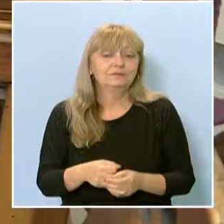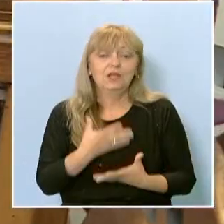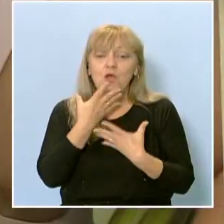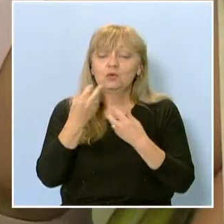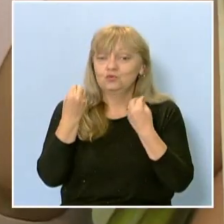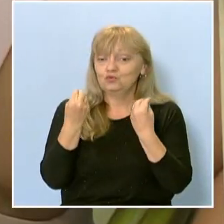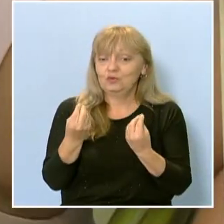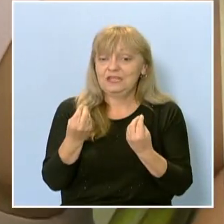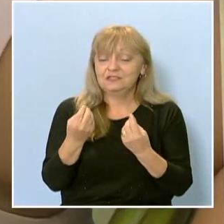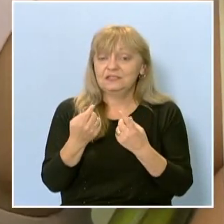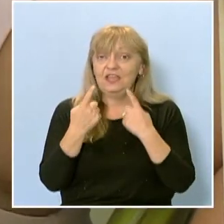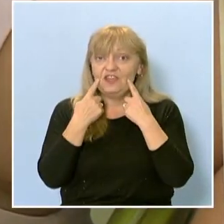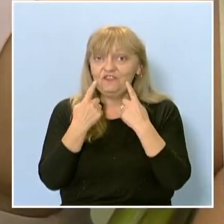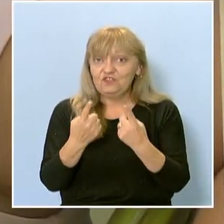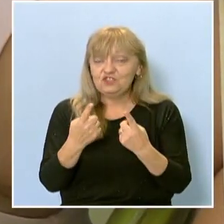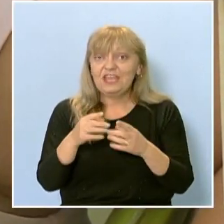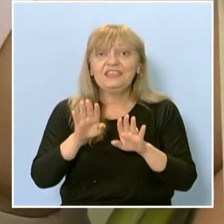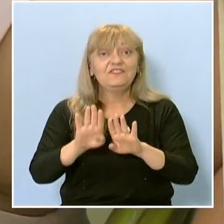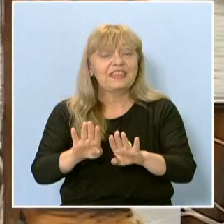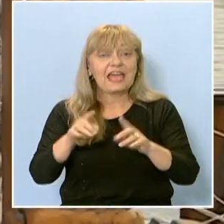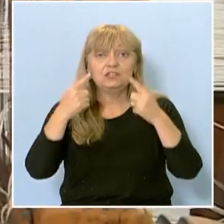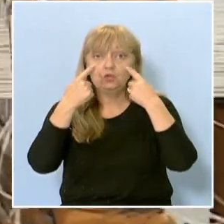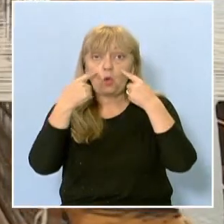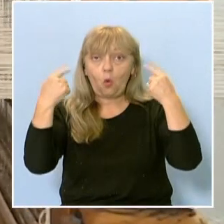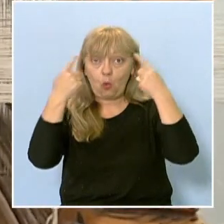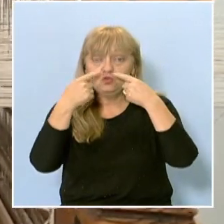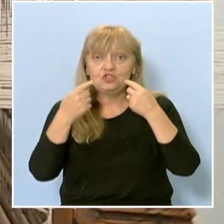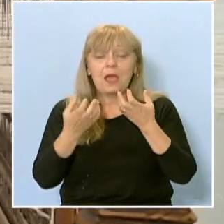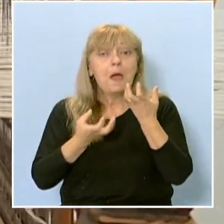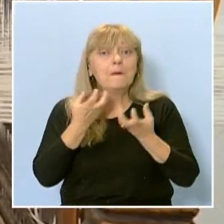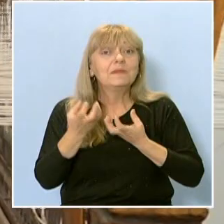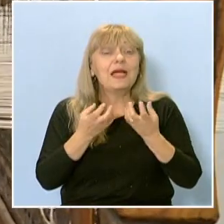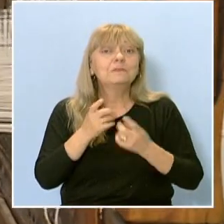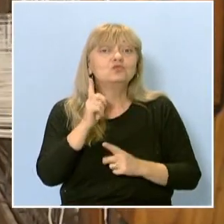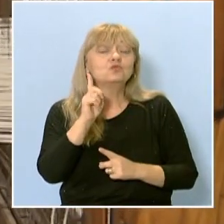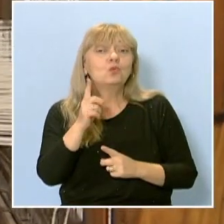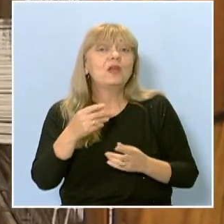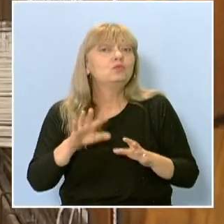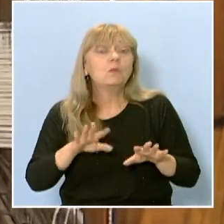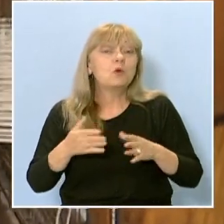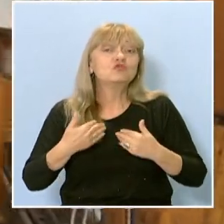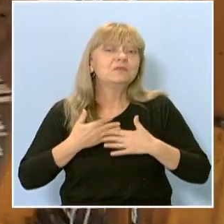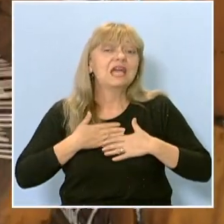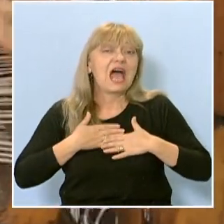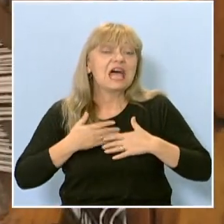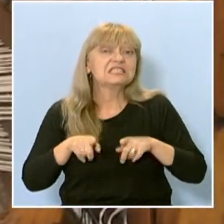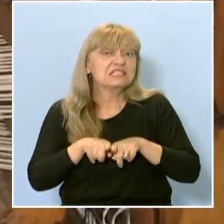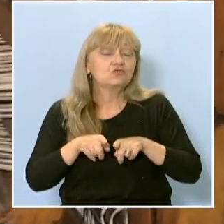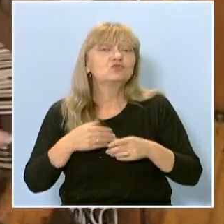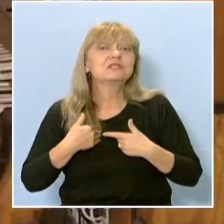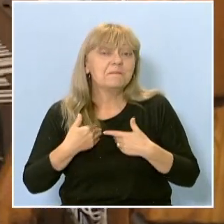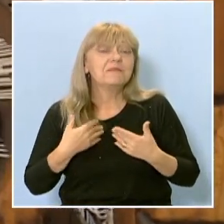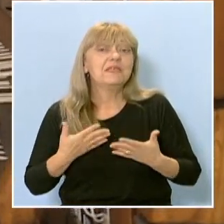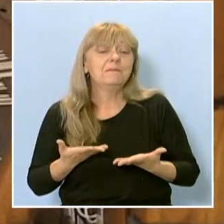Чудесна си. Довиждайки в очичките им това пламъче, което може би и аз съм имала точно на тая моя 5 годишна